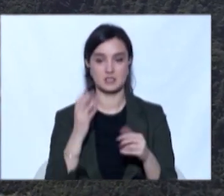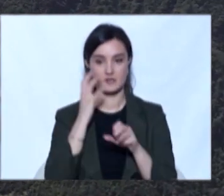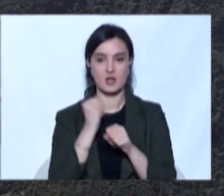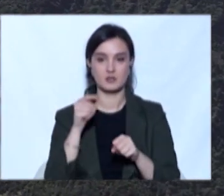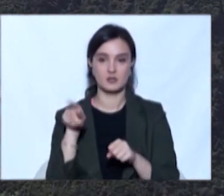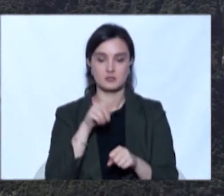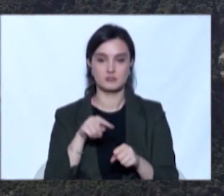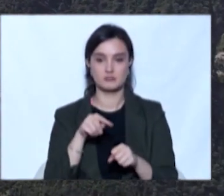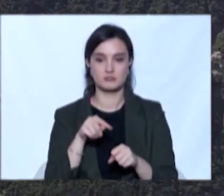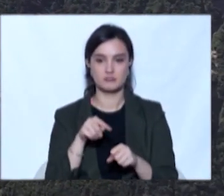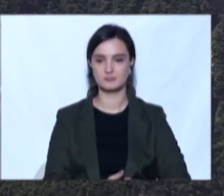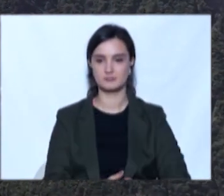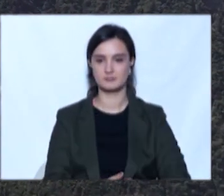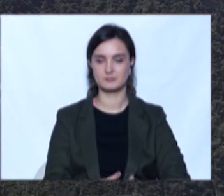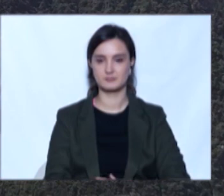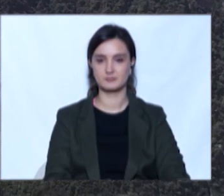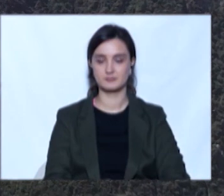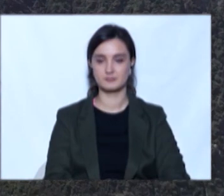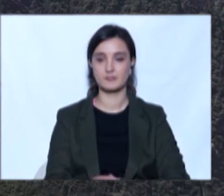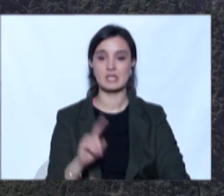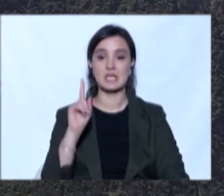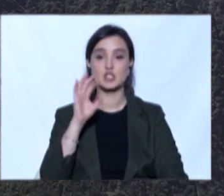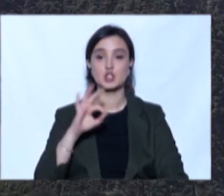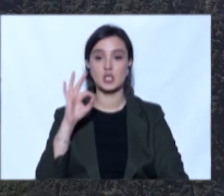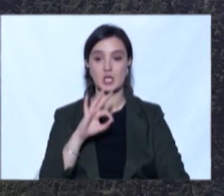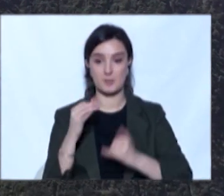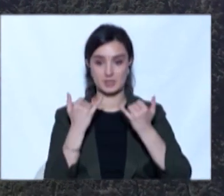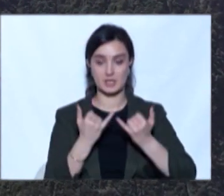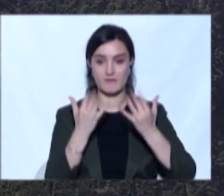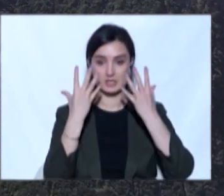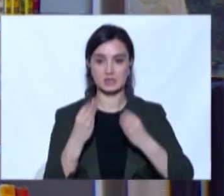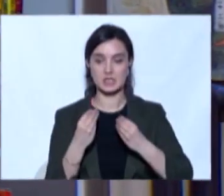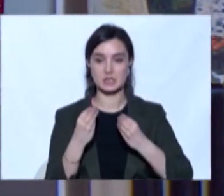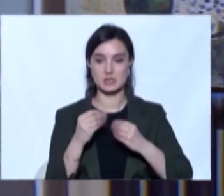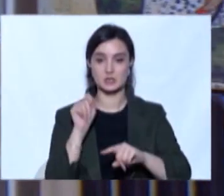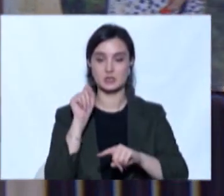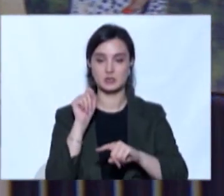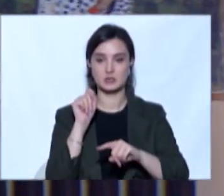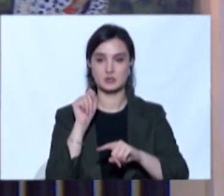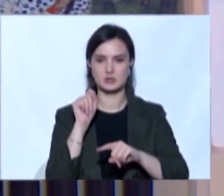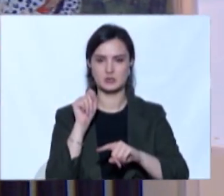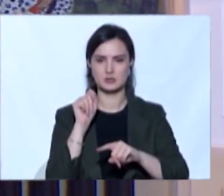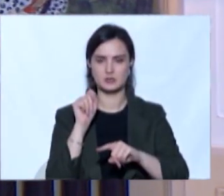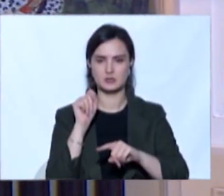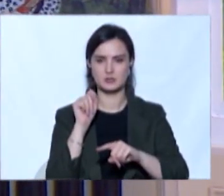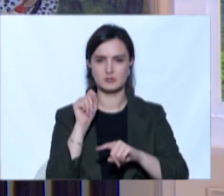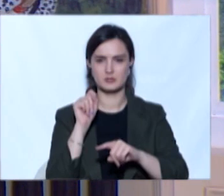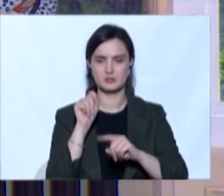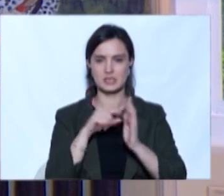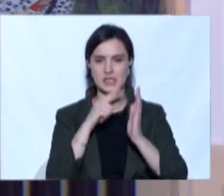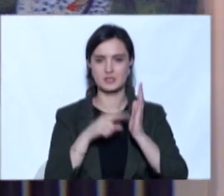სვანები მისდევენ. რაც შეეხება დღევანდელ კითხვას და დავალებას, კითხვაც მექნება